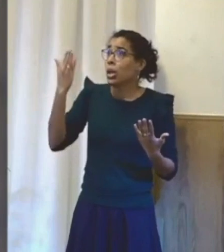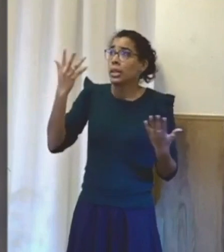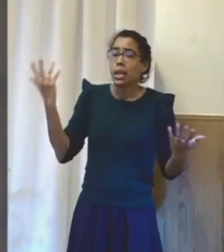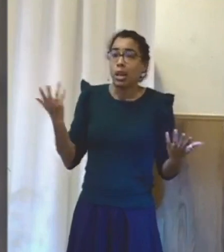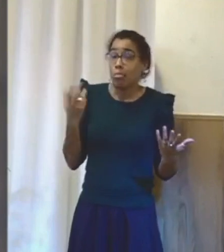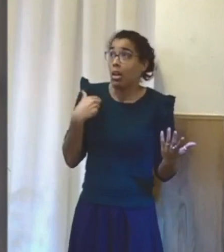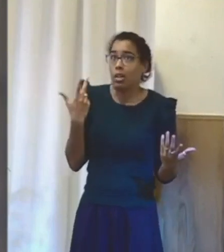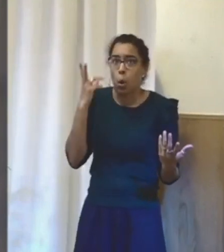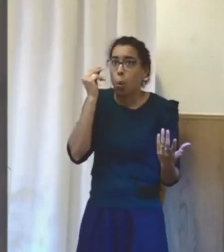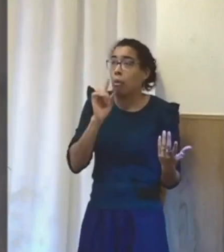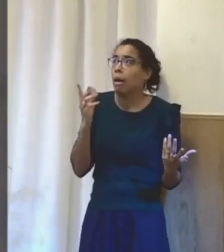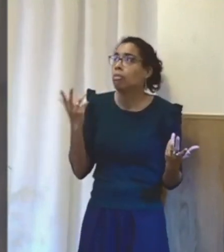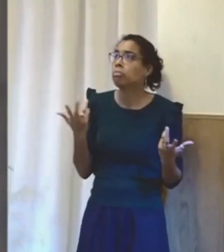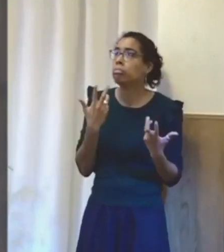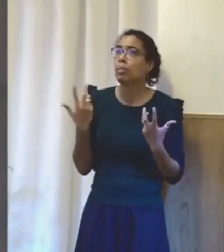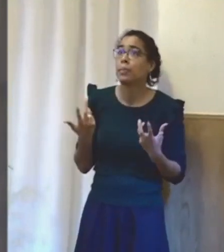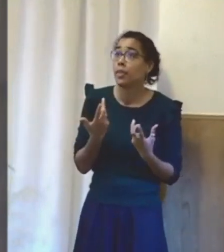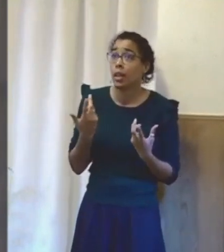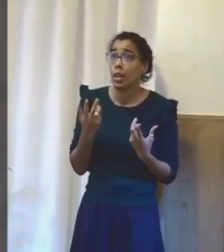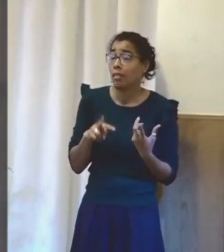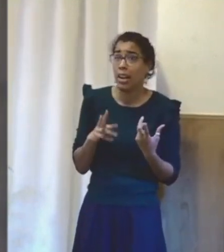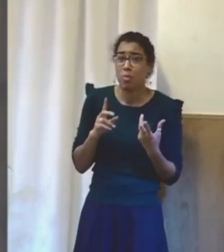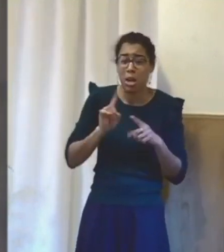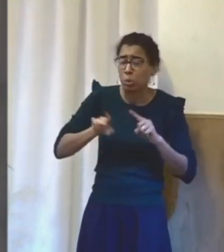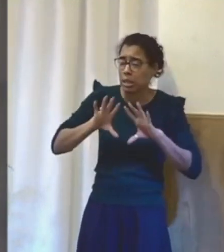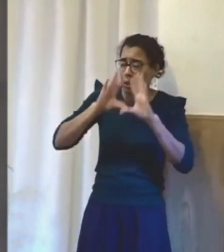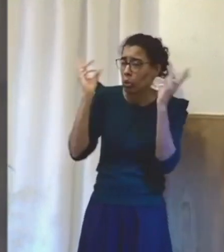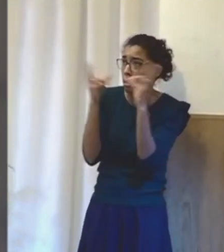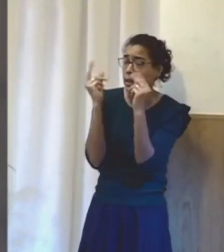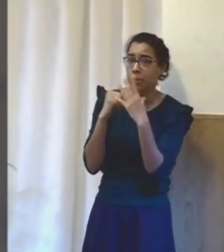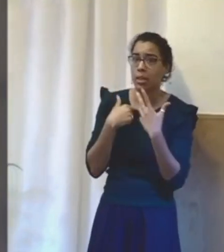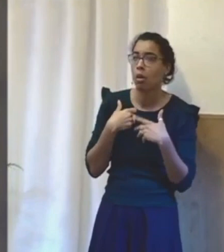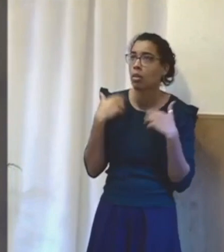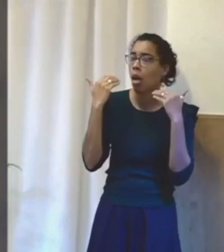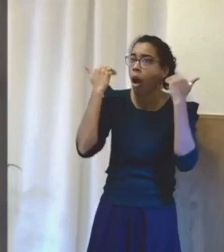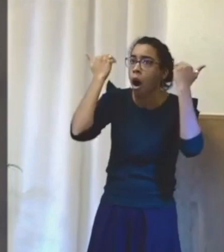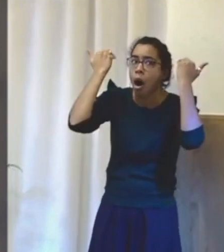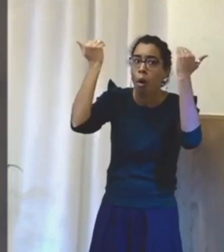Je ne comprends pas. Je ne comprends pas toutes ces choses.